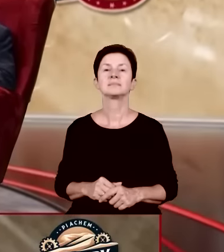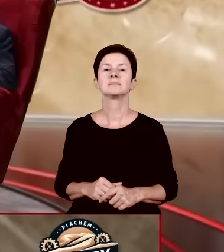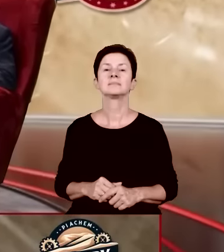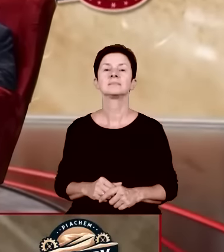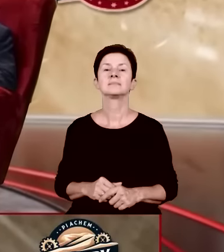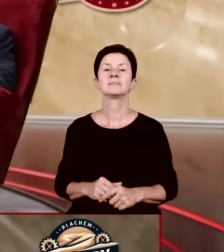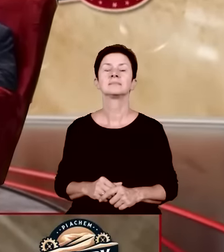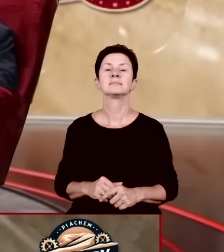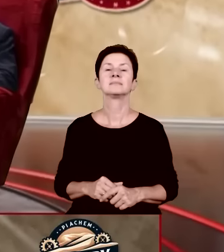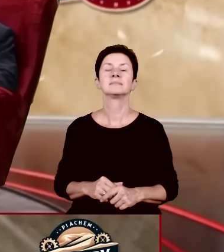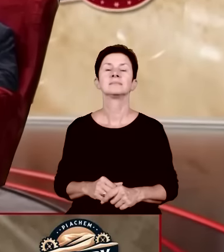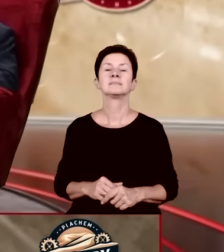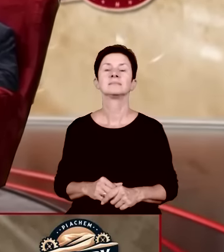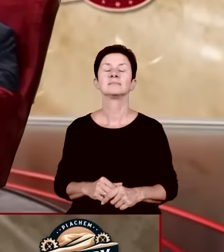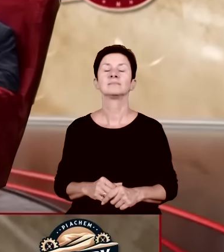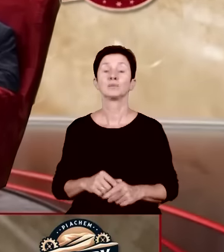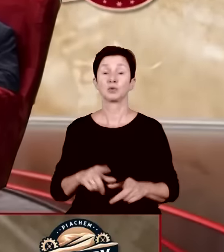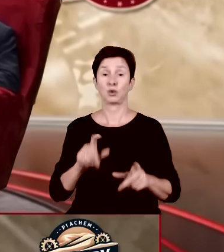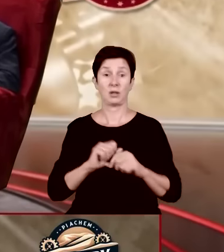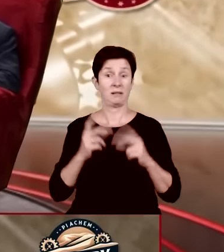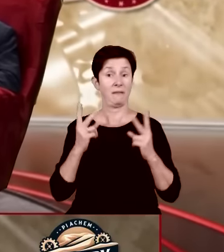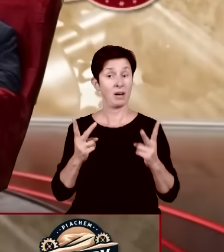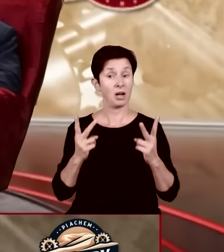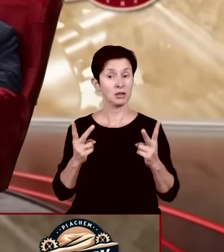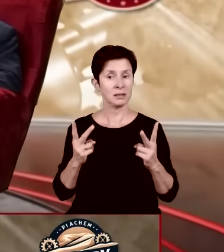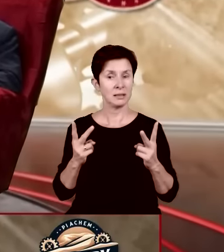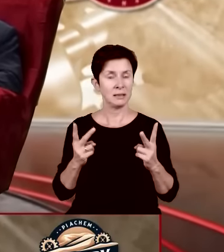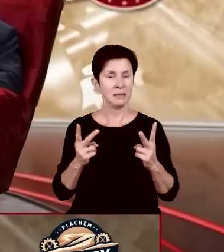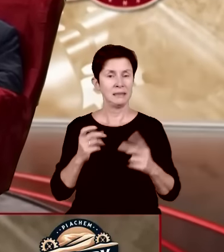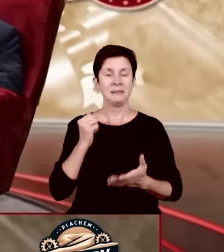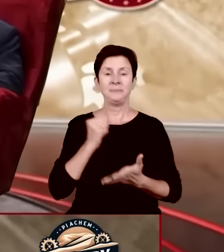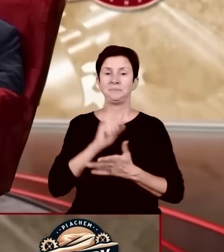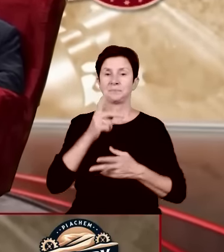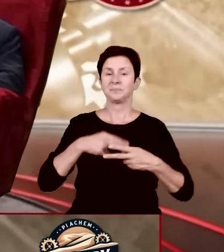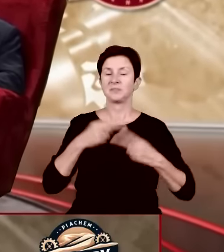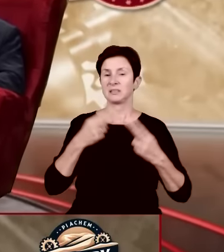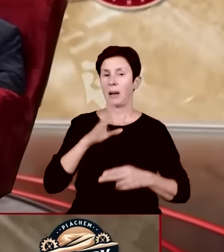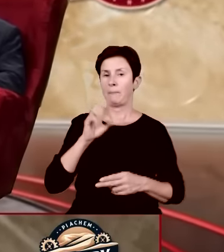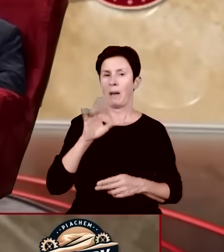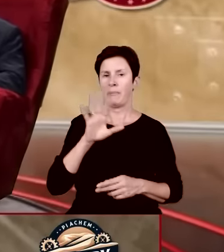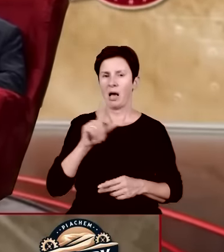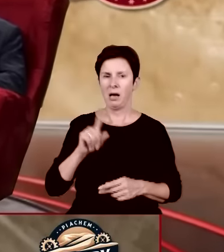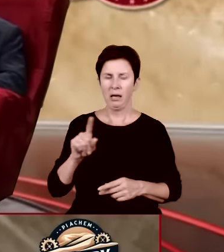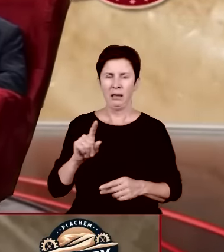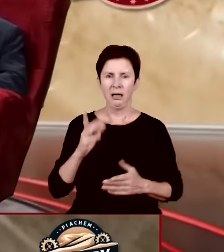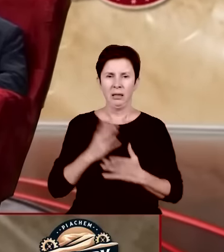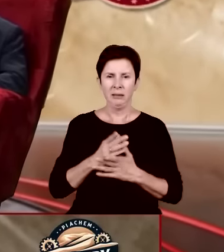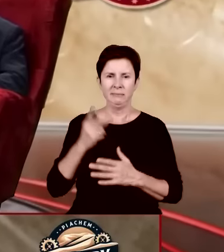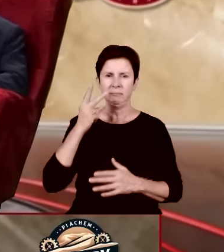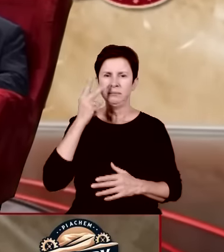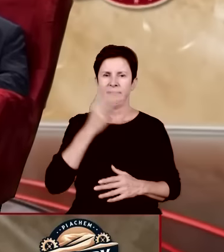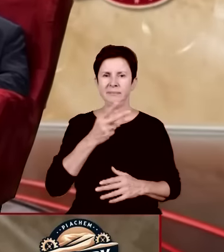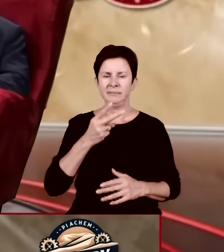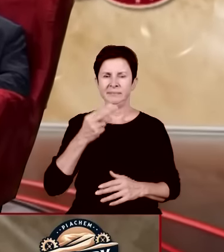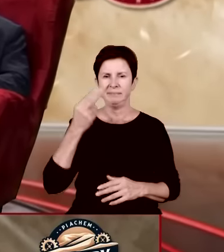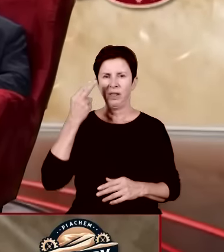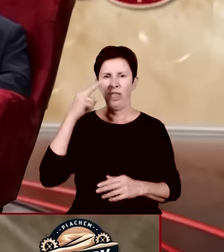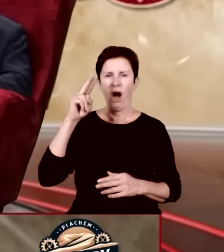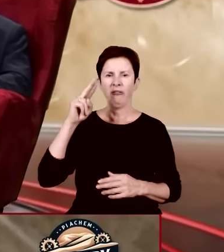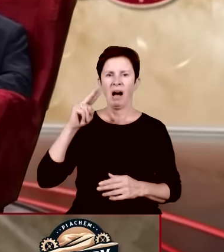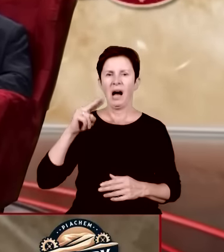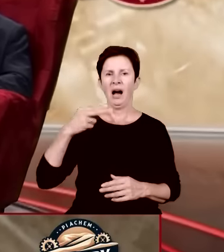Znaczy, bo to ważny aspekt, bo sprawę redaktora Babiarza to już zauważyły media od Nowej Zelandii przez Al